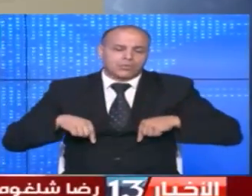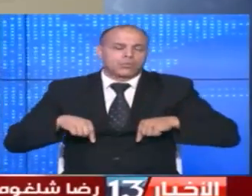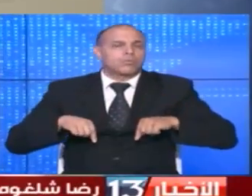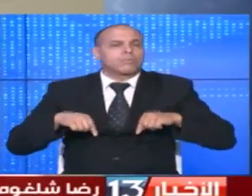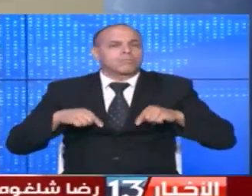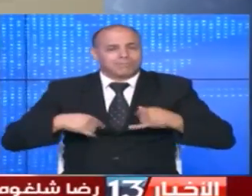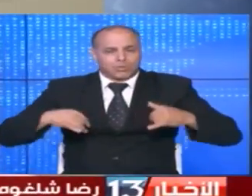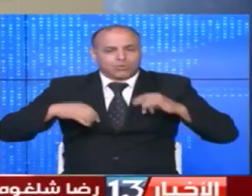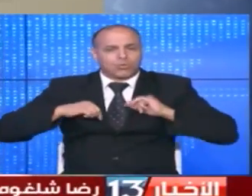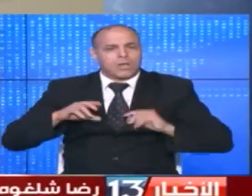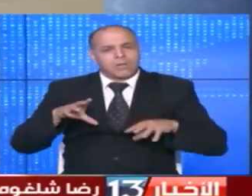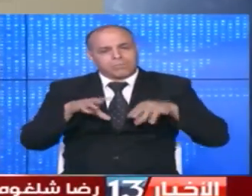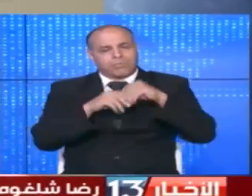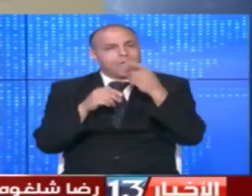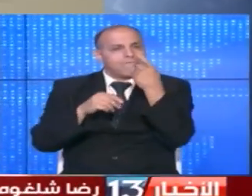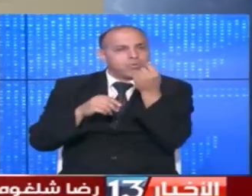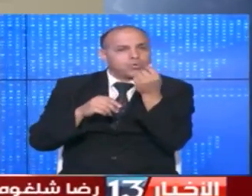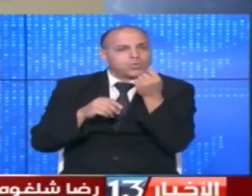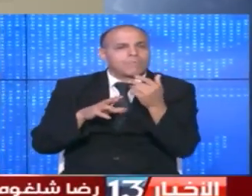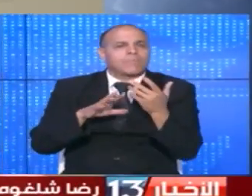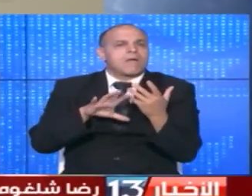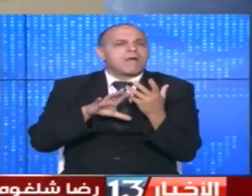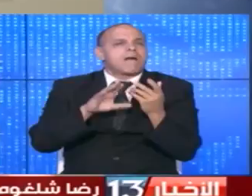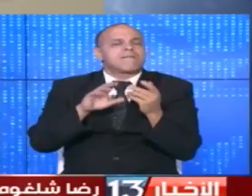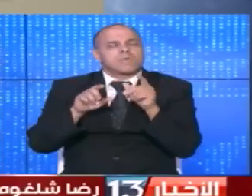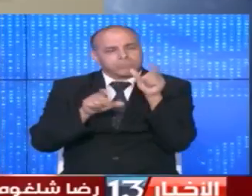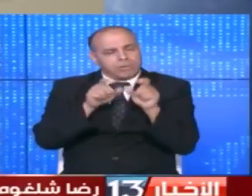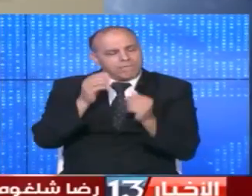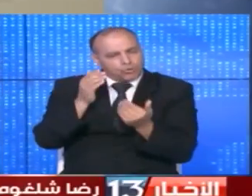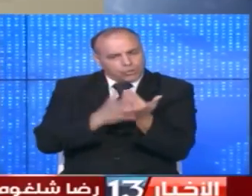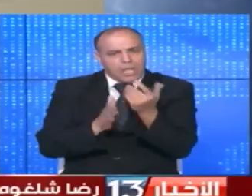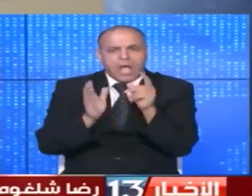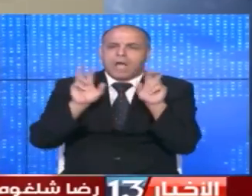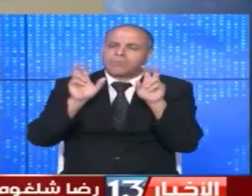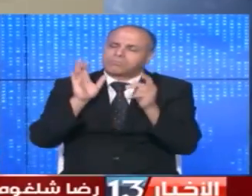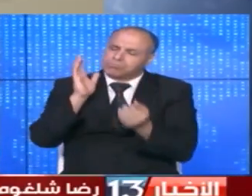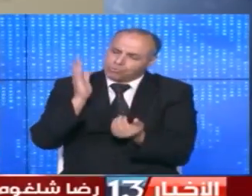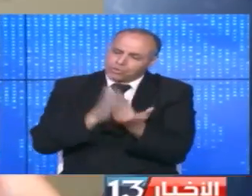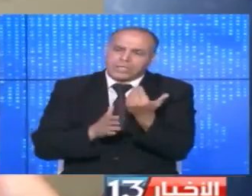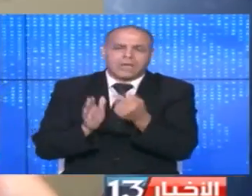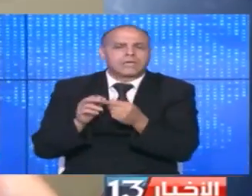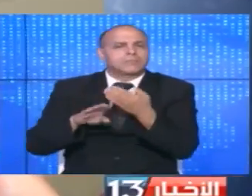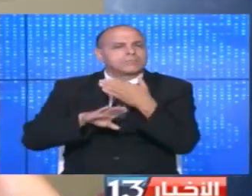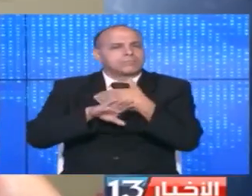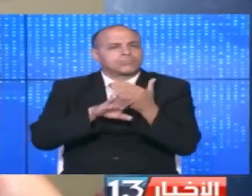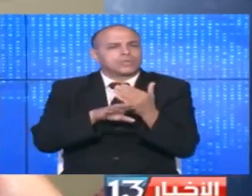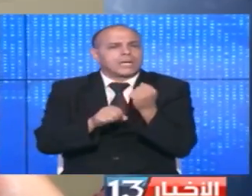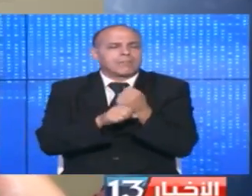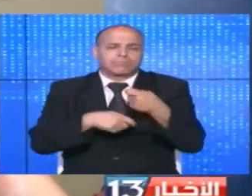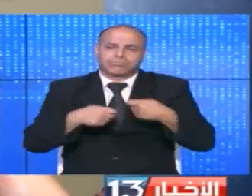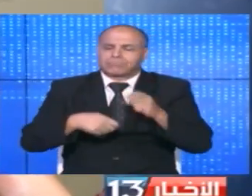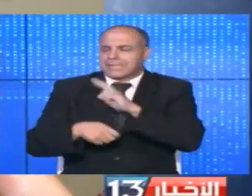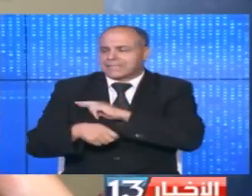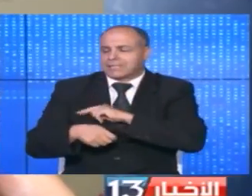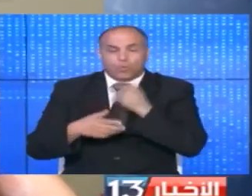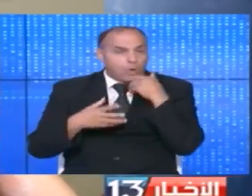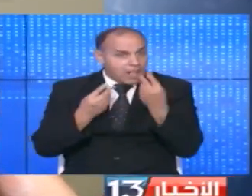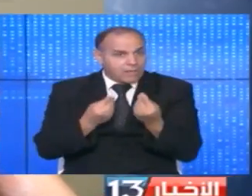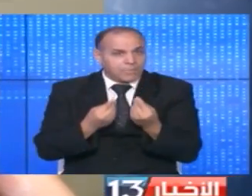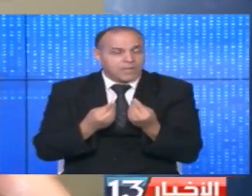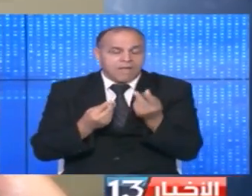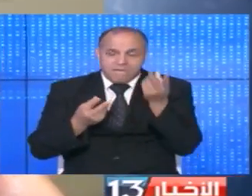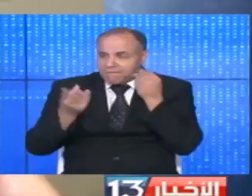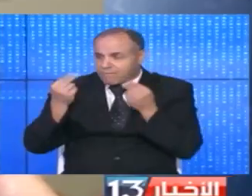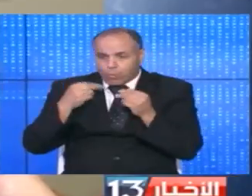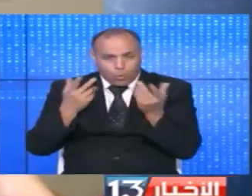الاندماج المالي اللي يشمل فئه تجديده ويشمل قنوات جديده لتوزيع منتجات التعميم هذا الكلام في